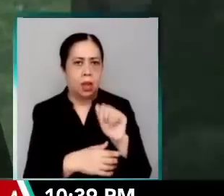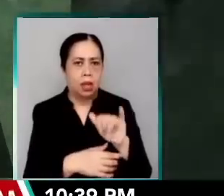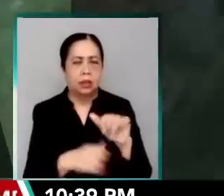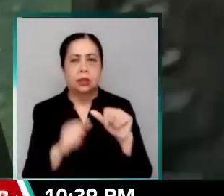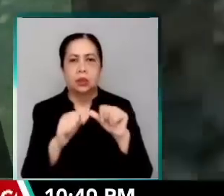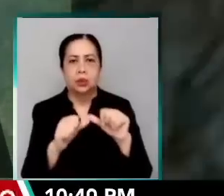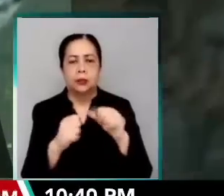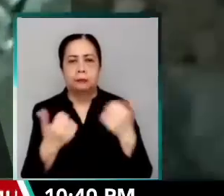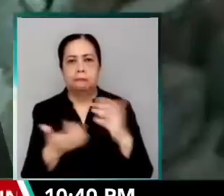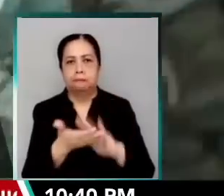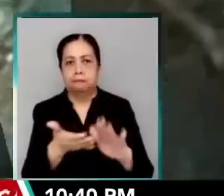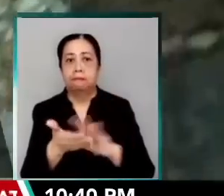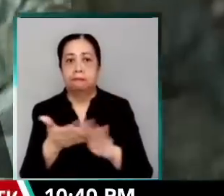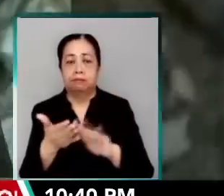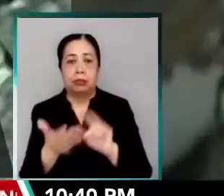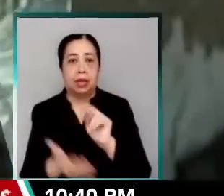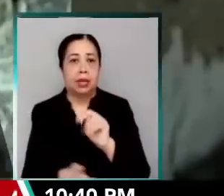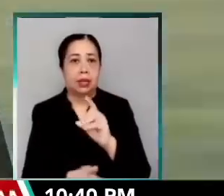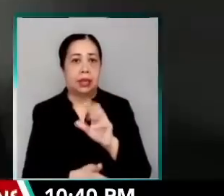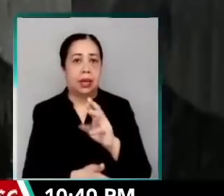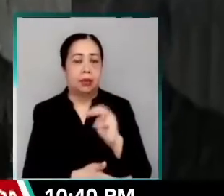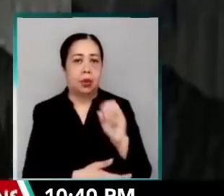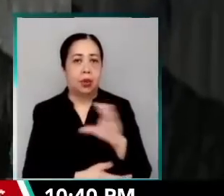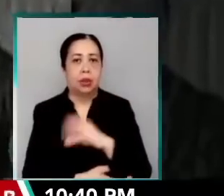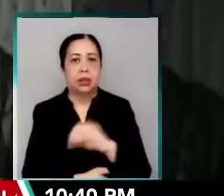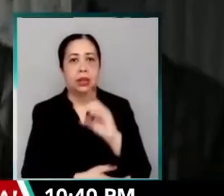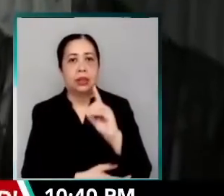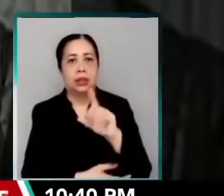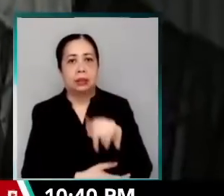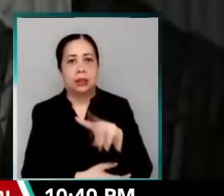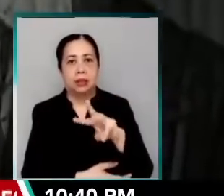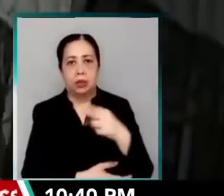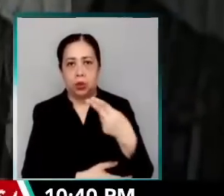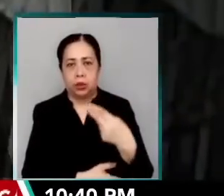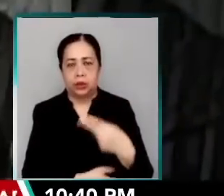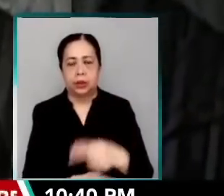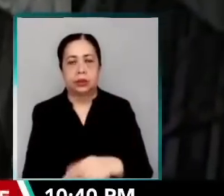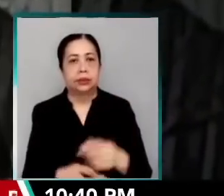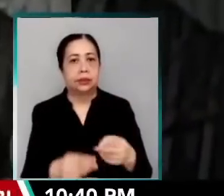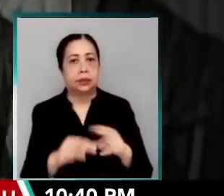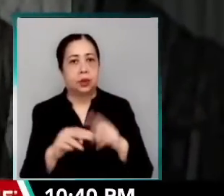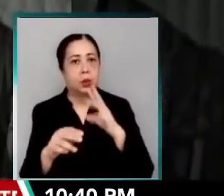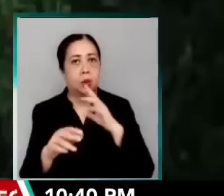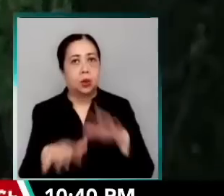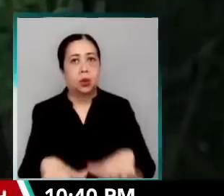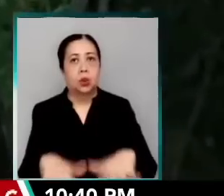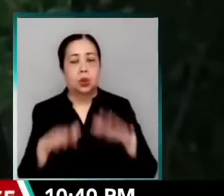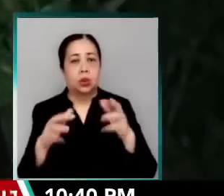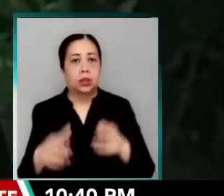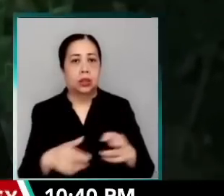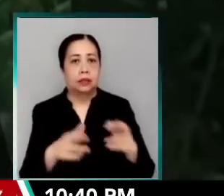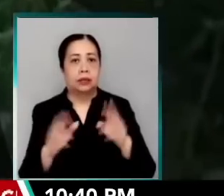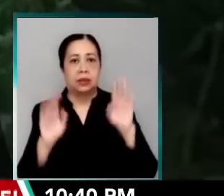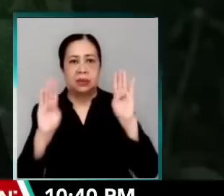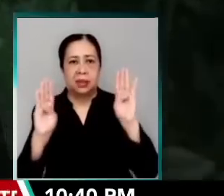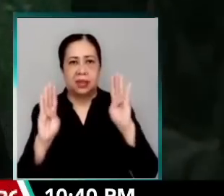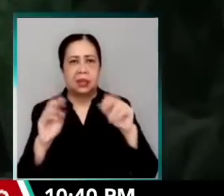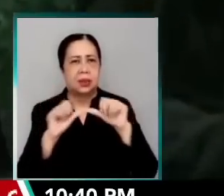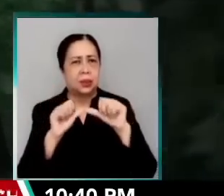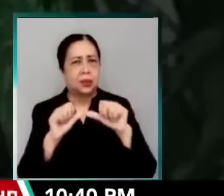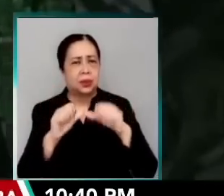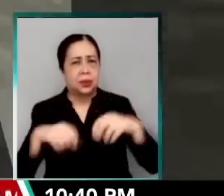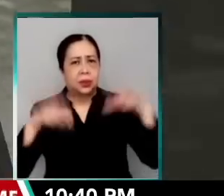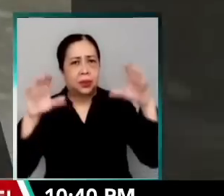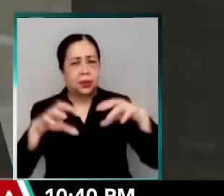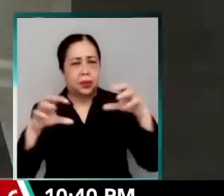operations ng MDRRMO at DPWH. Tumaas naman ang tubig sa ilang ilog sa Benguet dahil sa tuloy-tuloy na ulan.